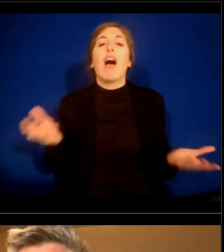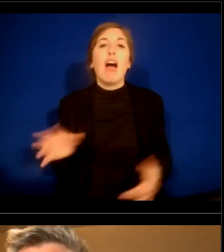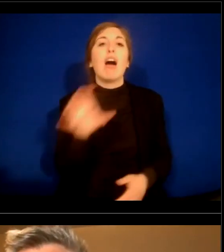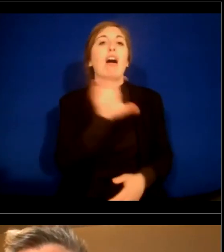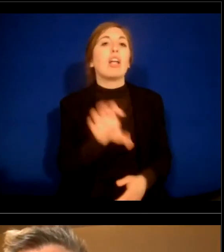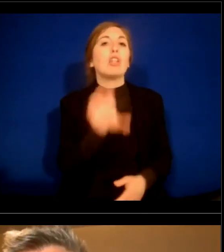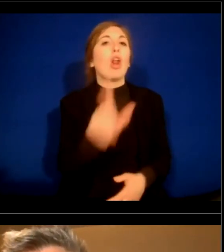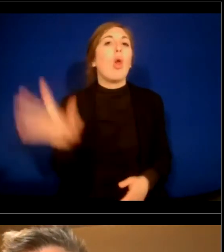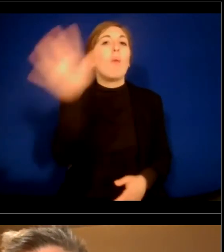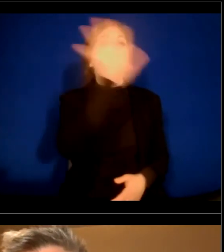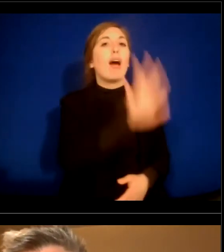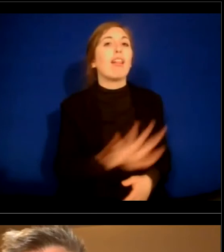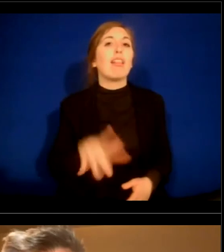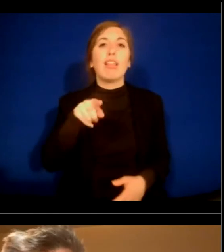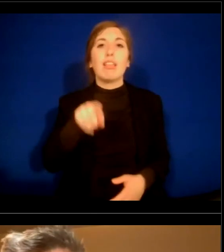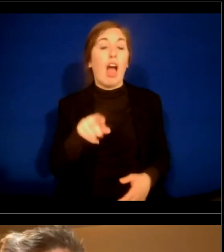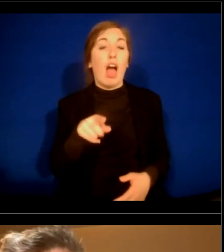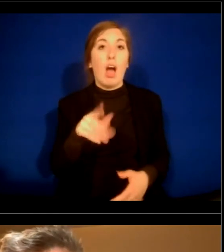tutti.